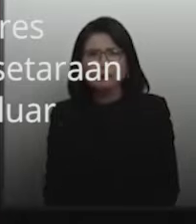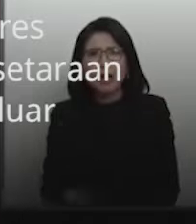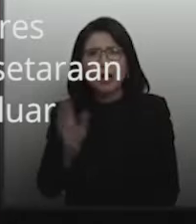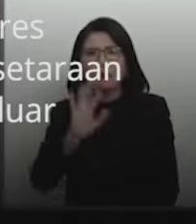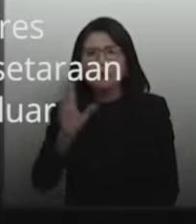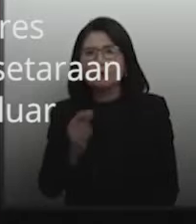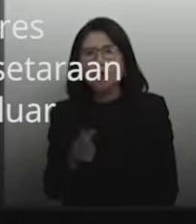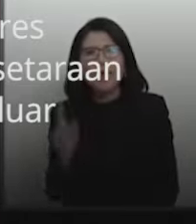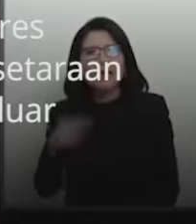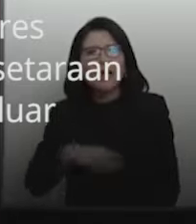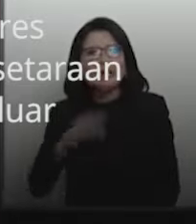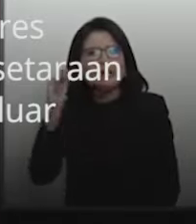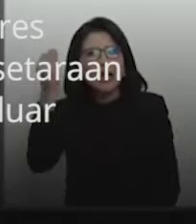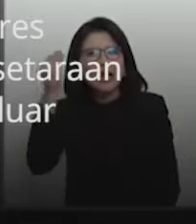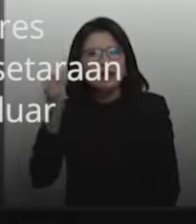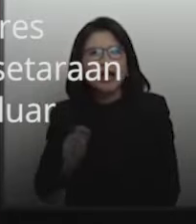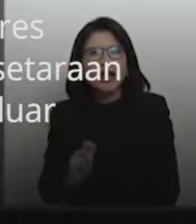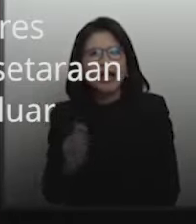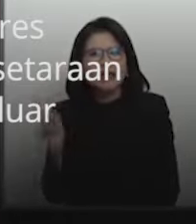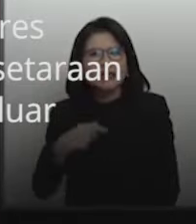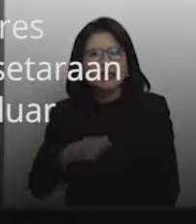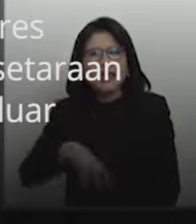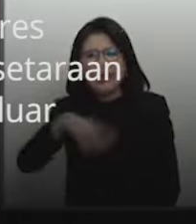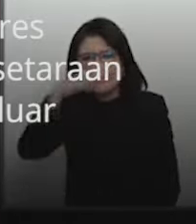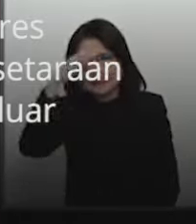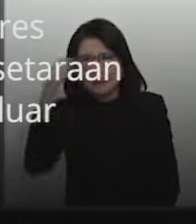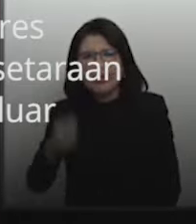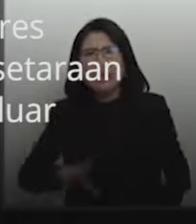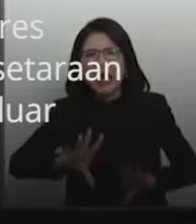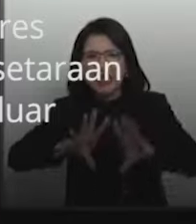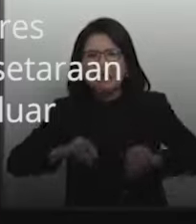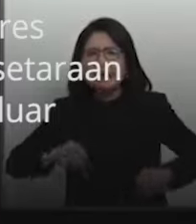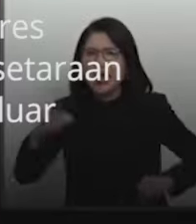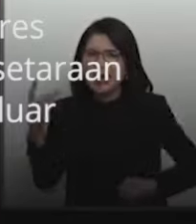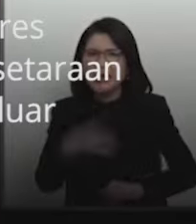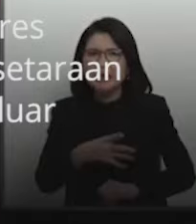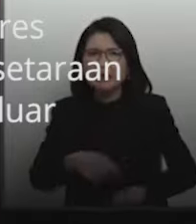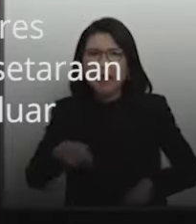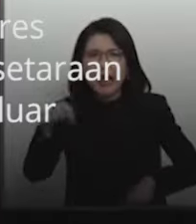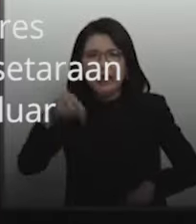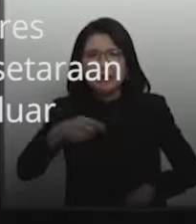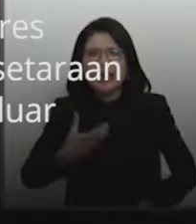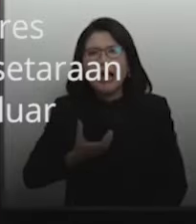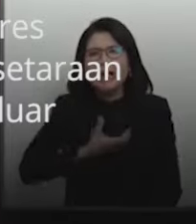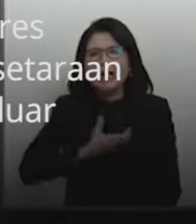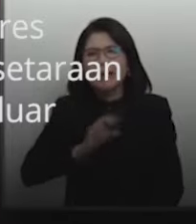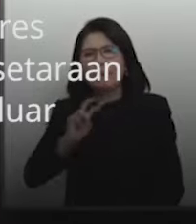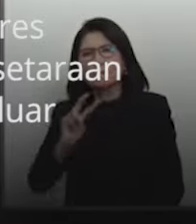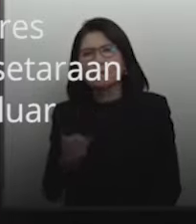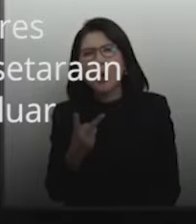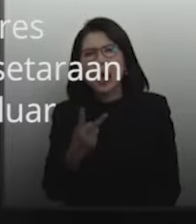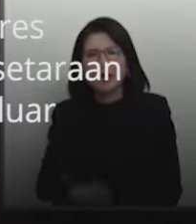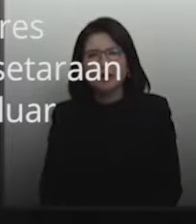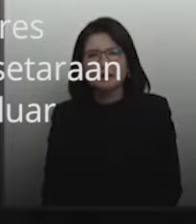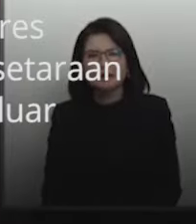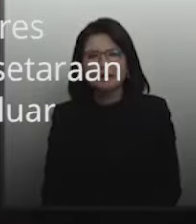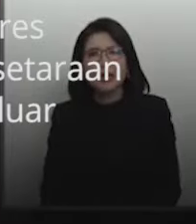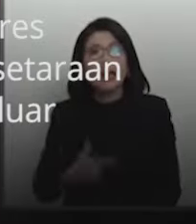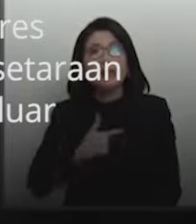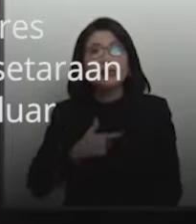Jakarta tapi didanai oleh keringatnya yang jernih hasil kerja kerasnya ini adalah keinginan perubahan apa yang ingin kita